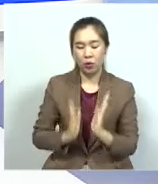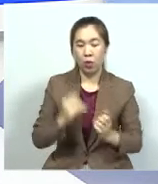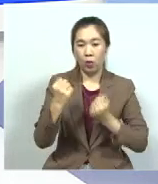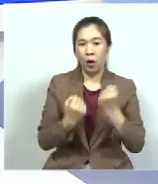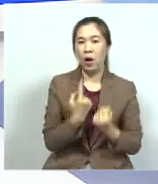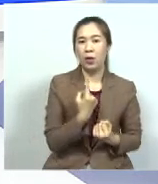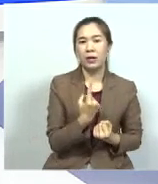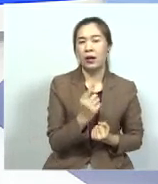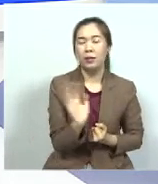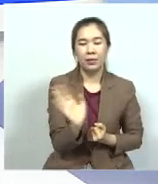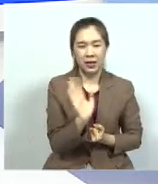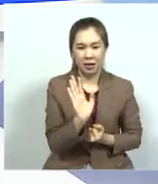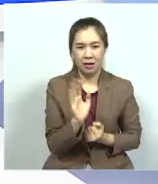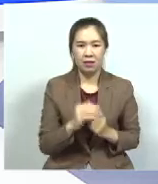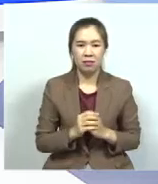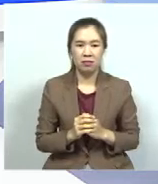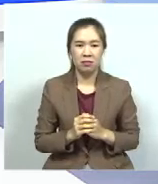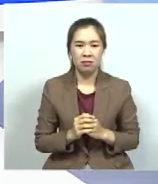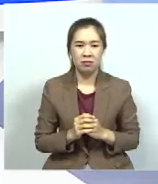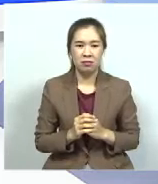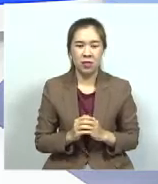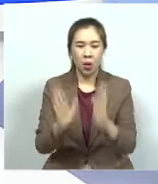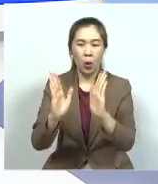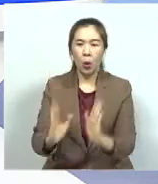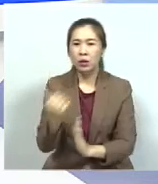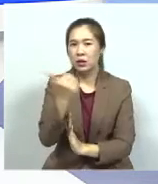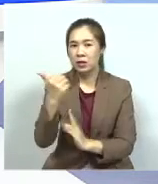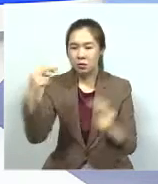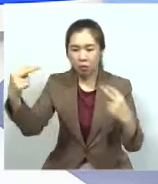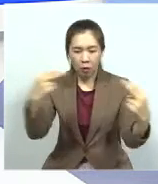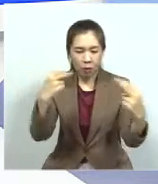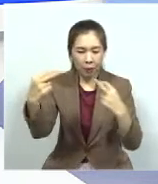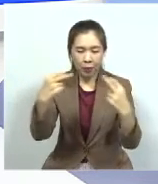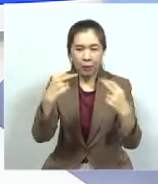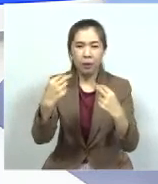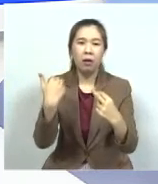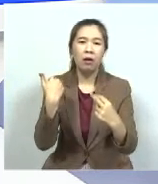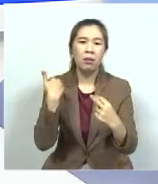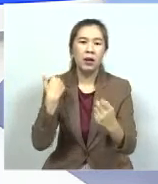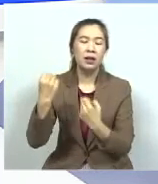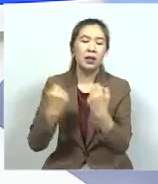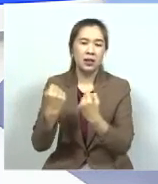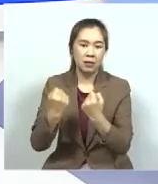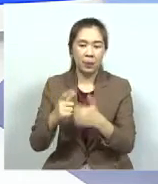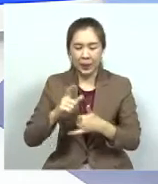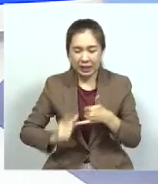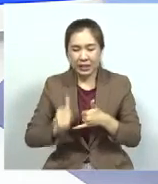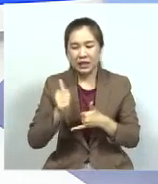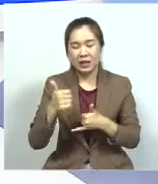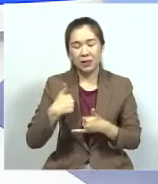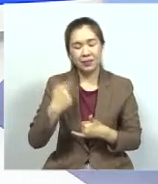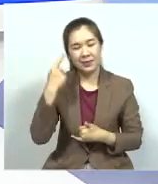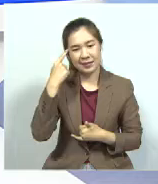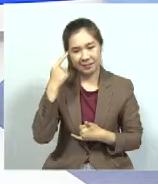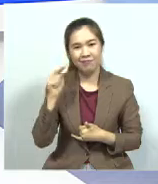นี้ที่ถูกพักใบอนุญาตเท่านั้นสายตาที่คนอื่นมองพี่แท็กซี่คนอื่นที่เขาเป็นแท็กซี่ที่ดีเราก็ต้องเ